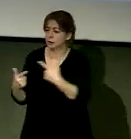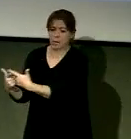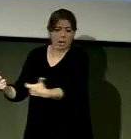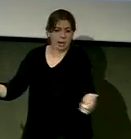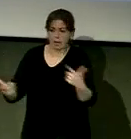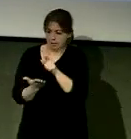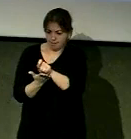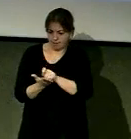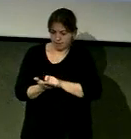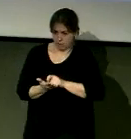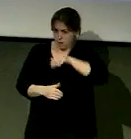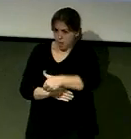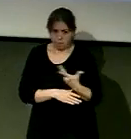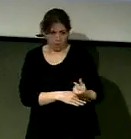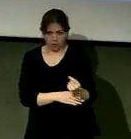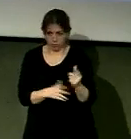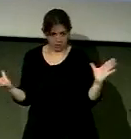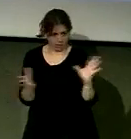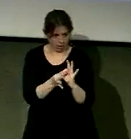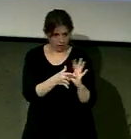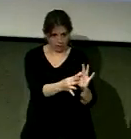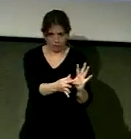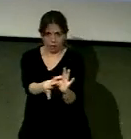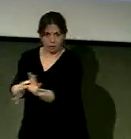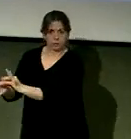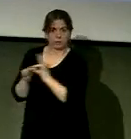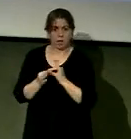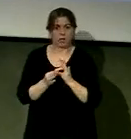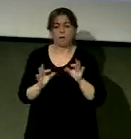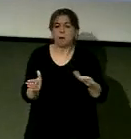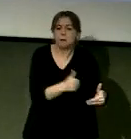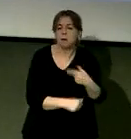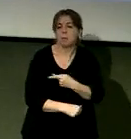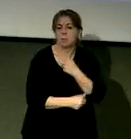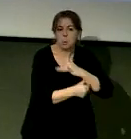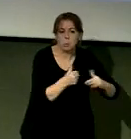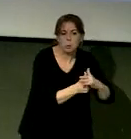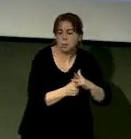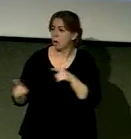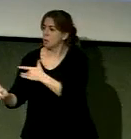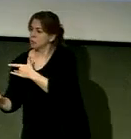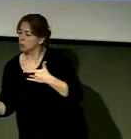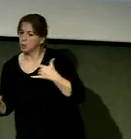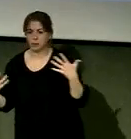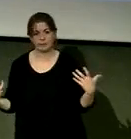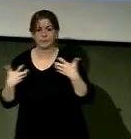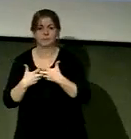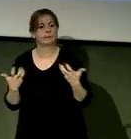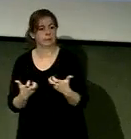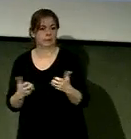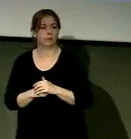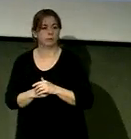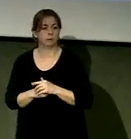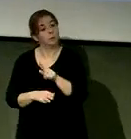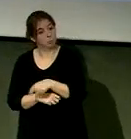acteurs de terrain, du premier recours, du médico-social, du sanitaire, et d'être force de proposition par le biais des groupes